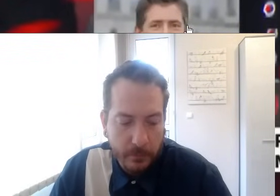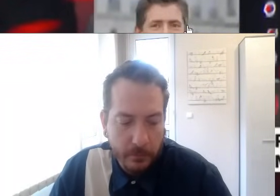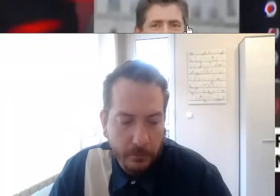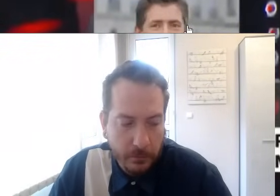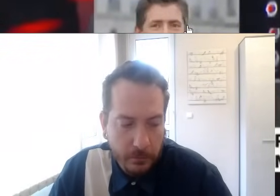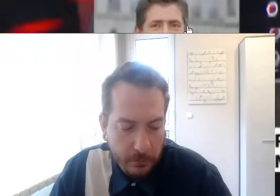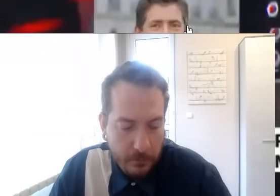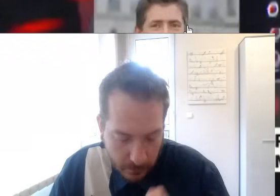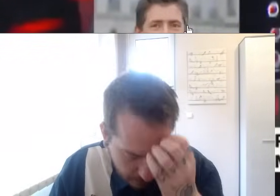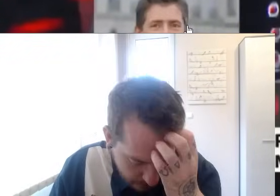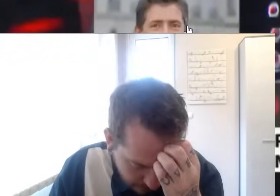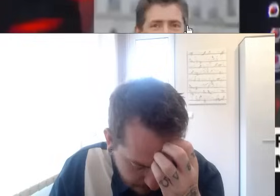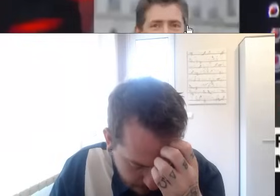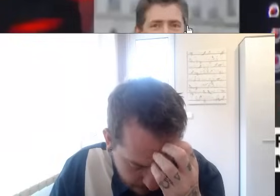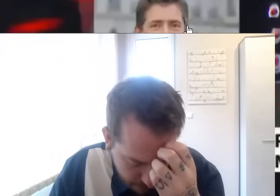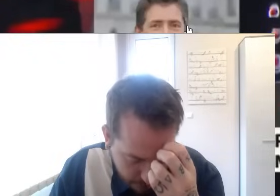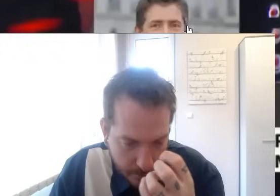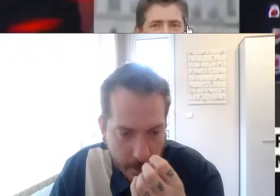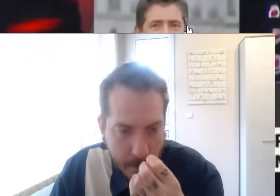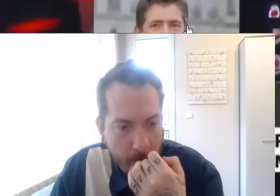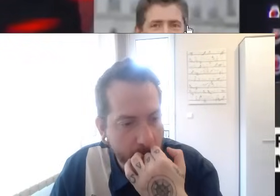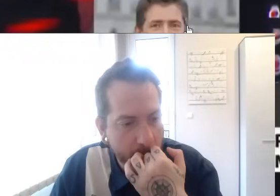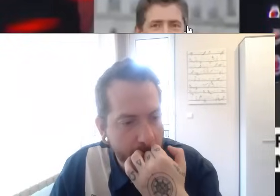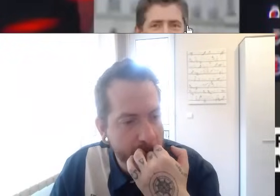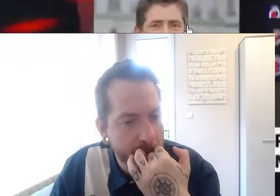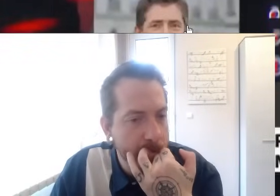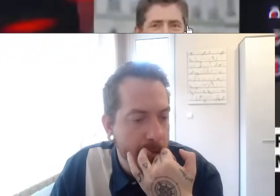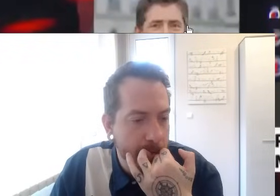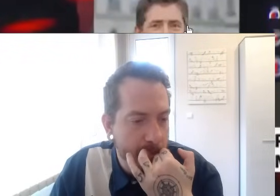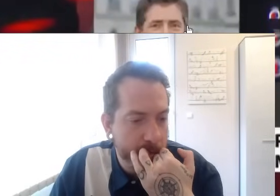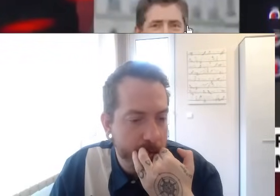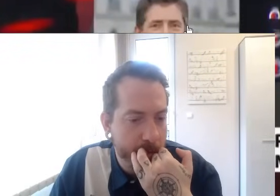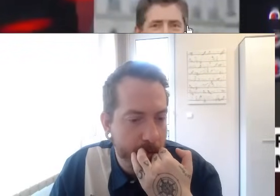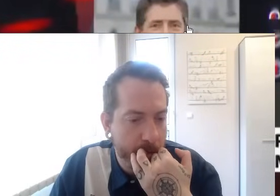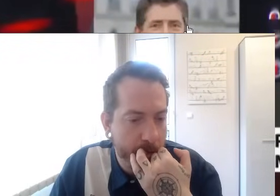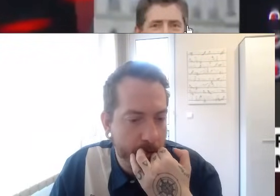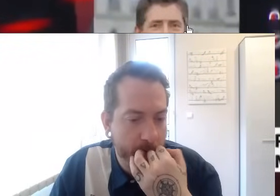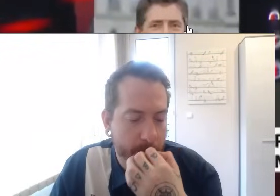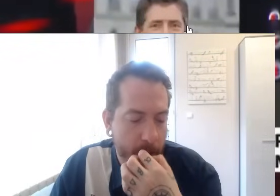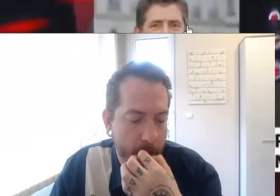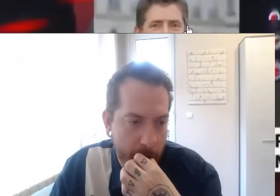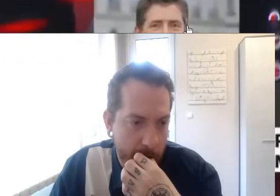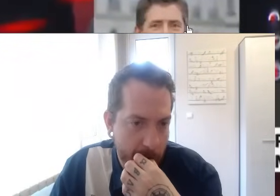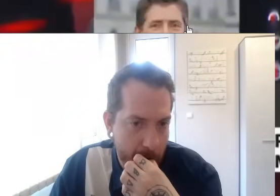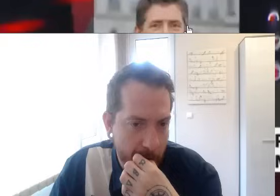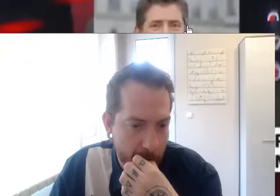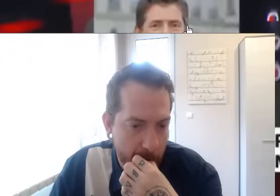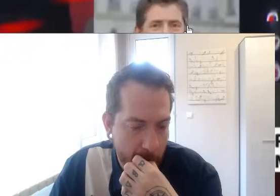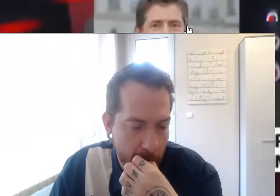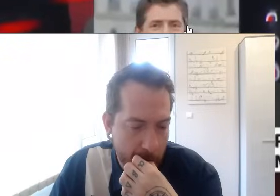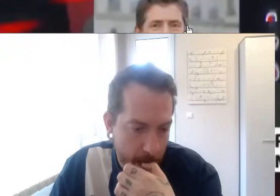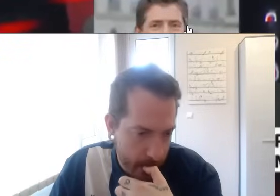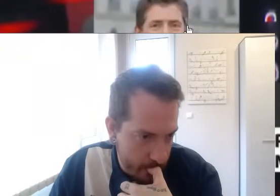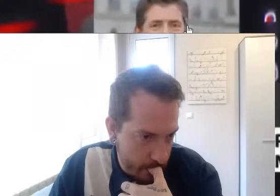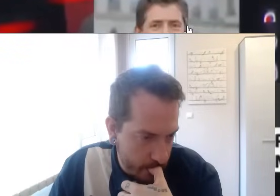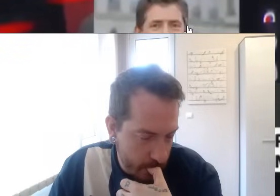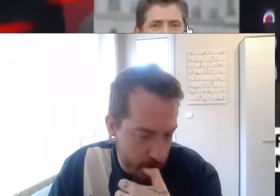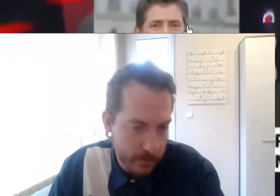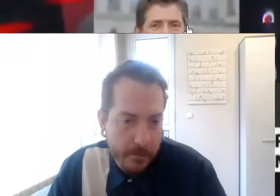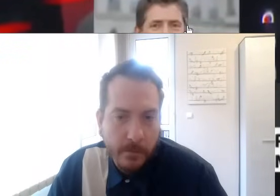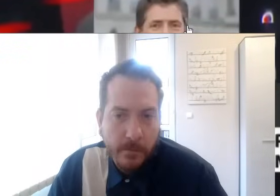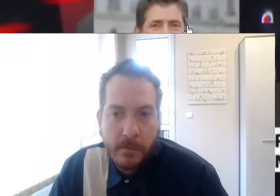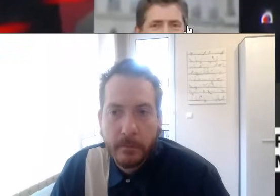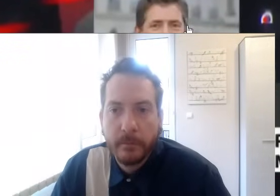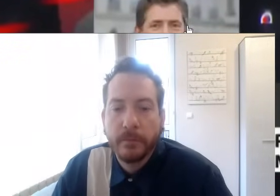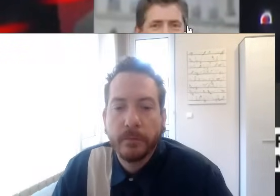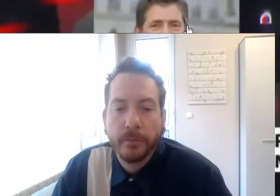5 Afghans en situation régulière. Ce sont que des célibataires. Donc moi, j'avais l'inquiétude par rapport aux familles, aux enfants et aux besoins de scolarisation. Et voilà,